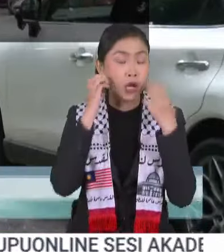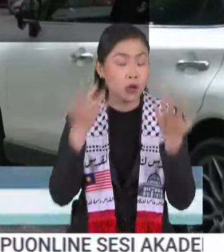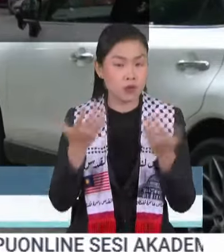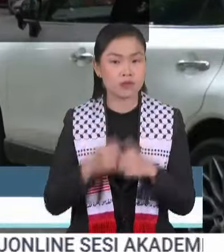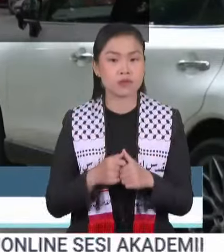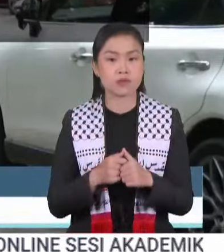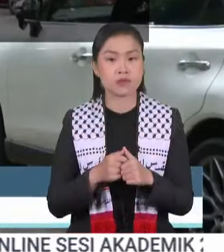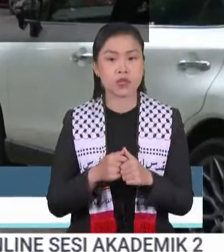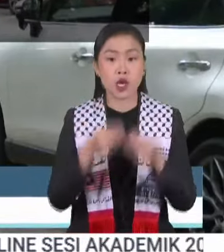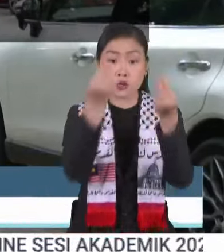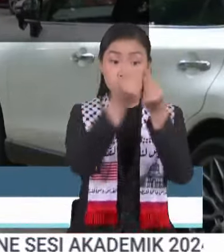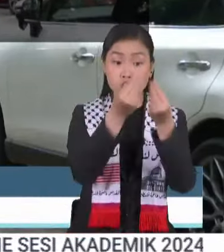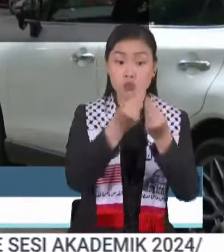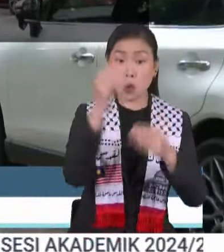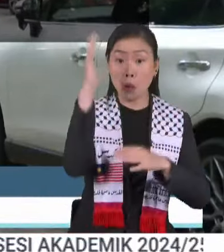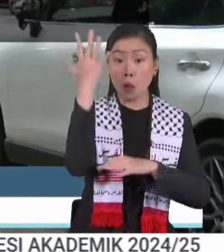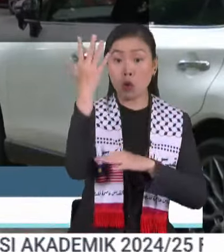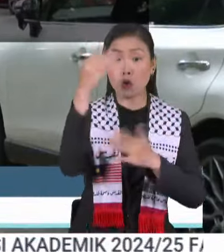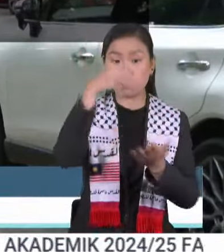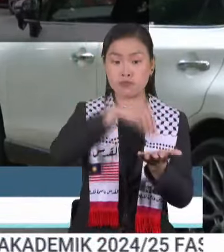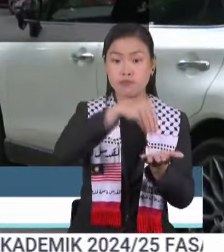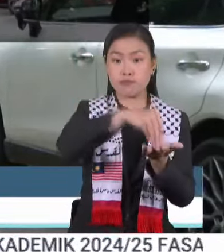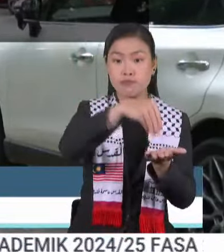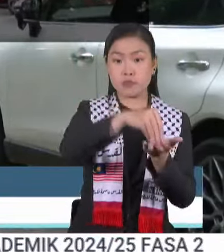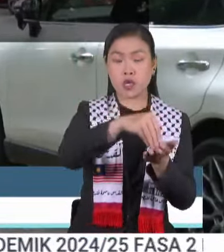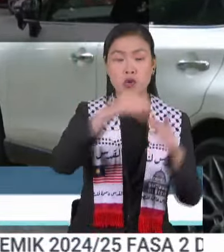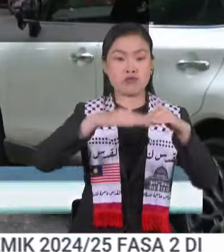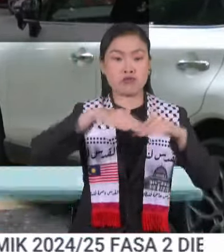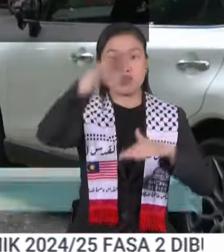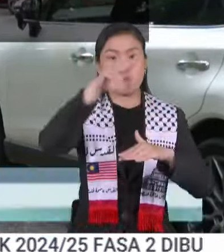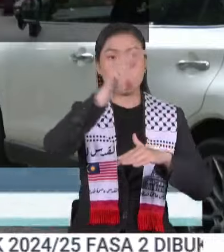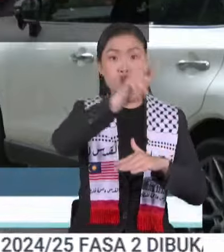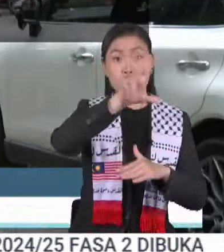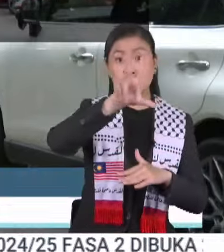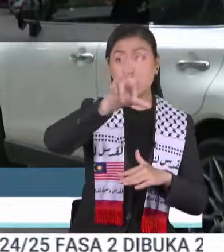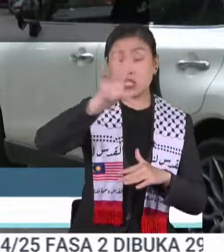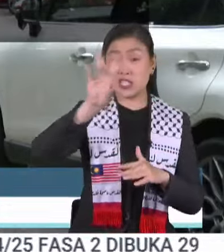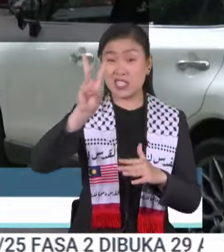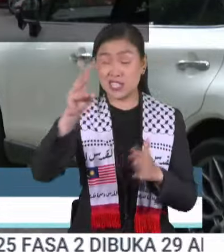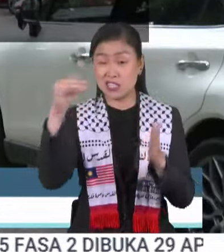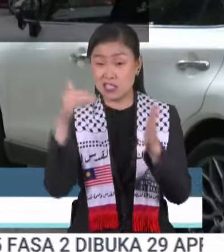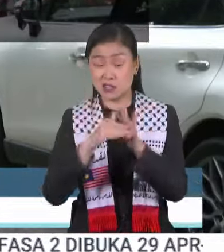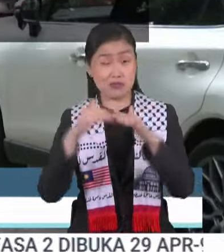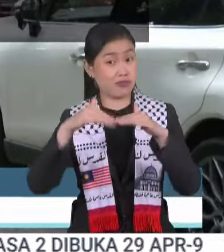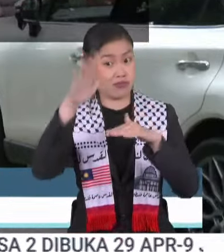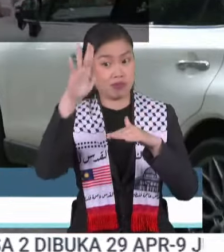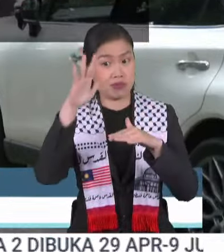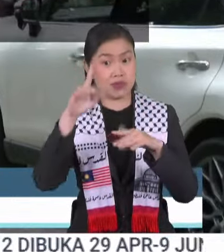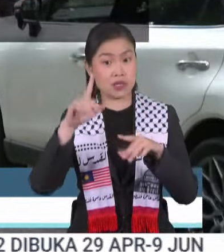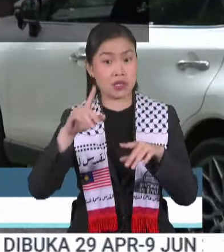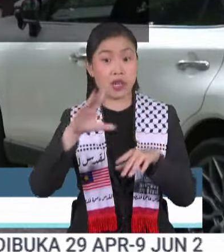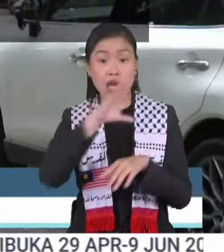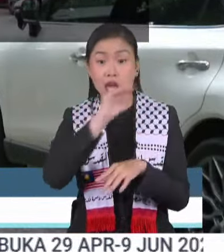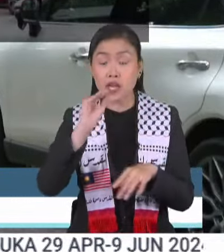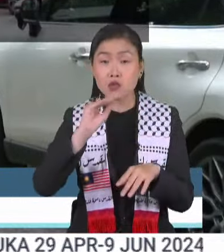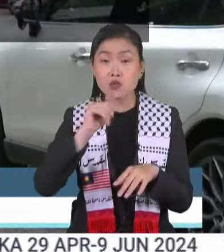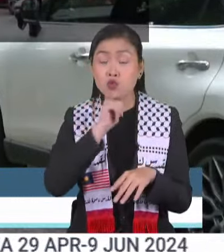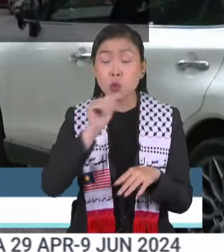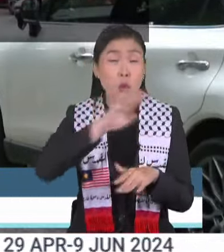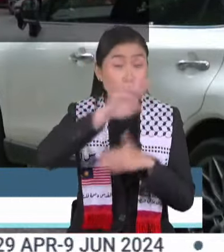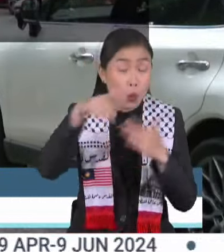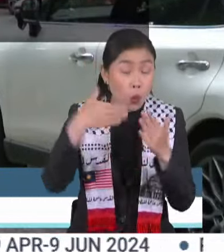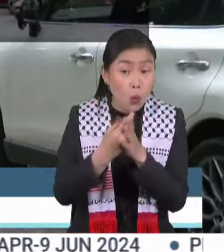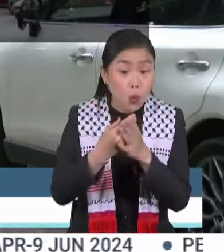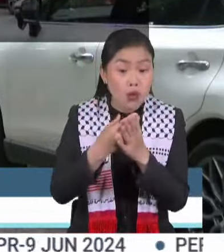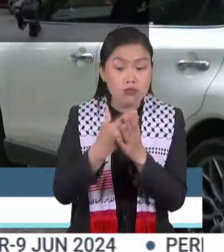negara adalah melebihi 200,000 pokok. Dan untuk pengetahuan anda, tidak semua pokok itu ditanam